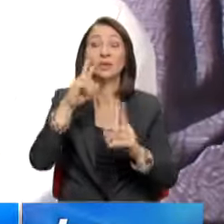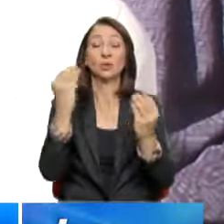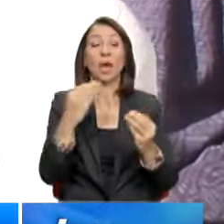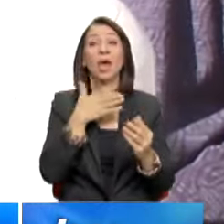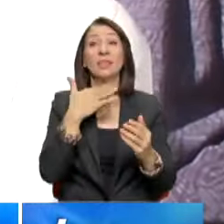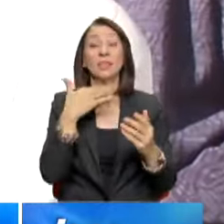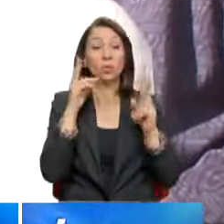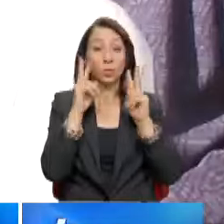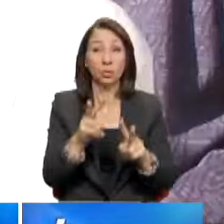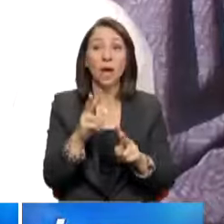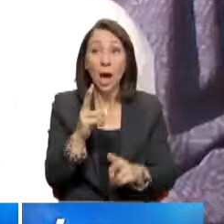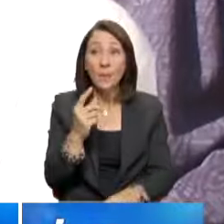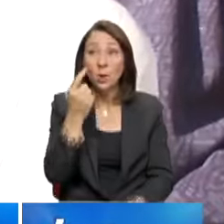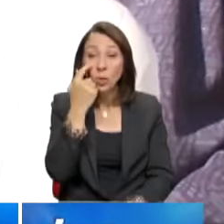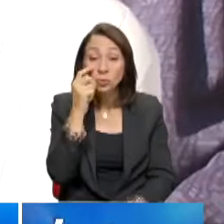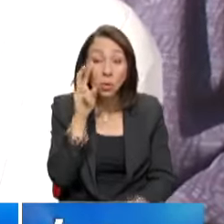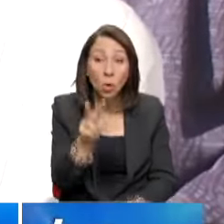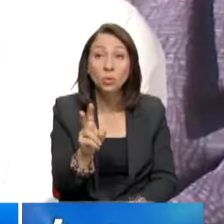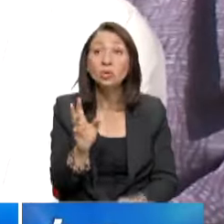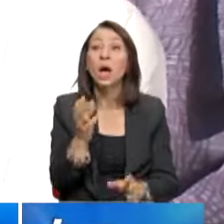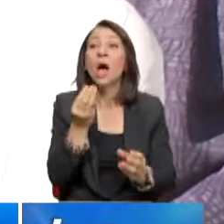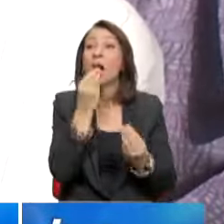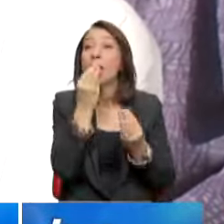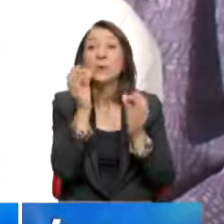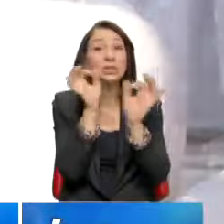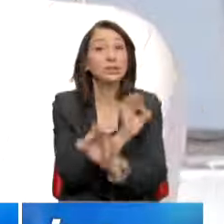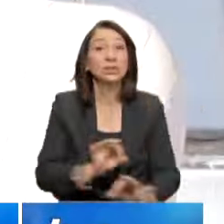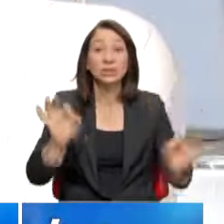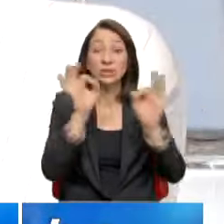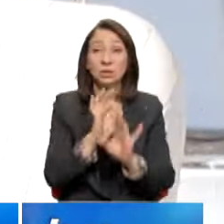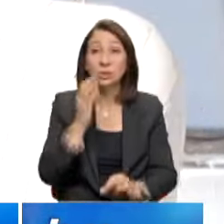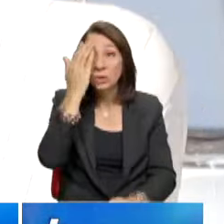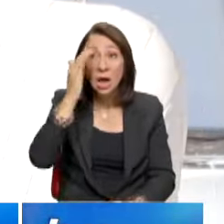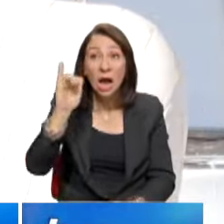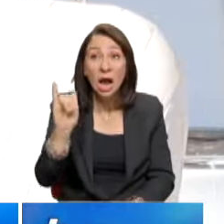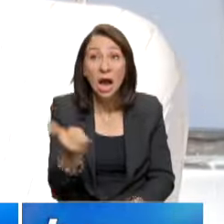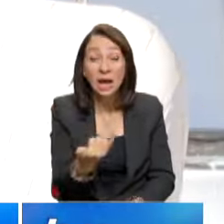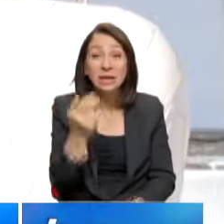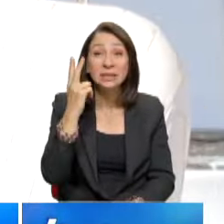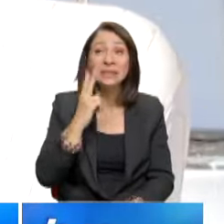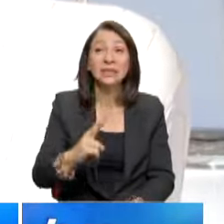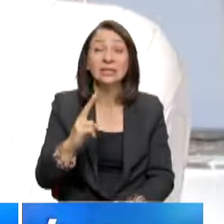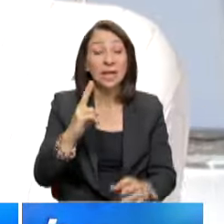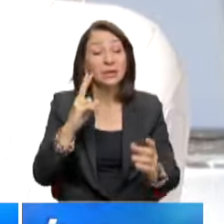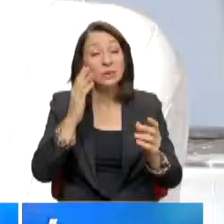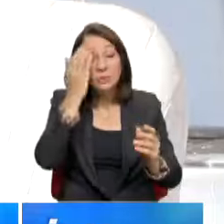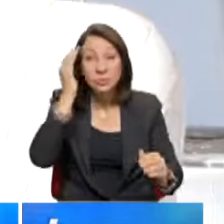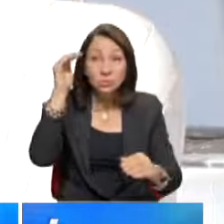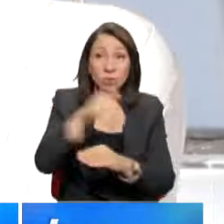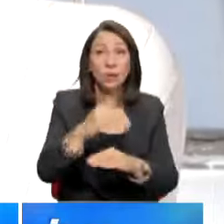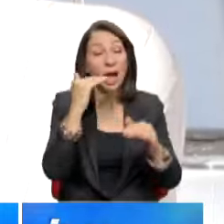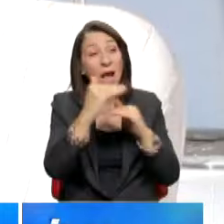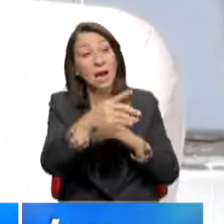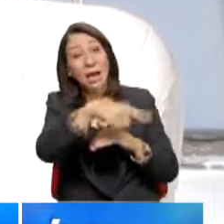etler görüyoruz ama sadece gözümüzle görüyoruz. Ağzımız bir şey görmüyor. Yoksulluk içinde zenginlikten sefalete düşmüş